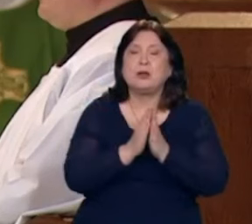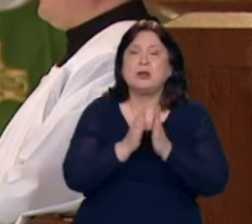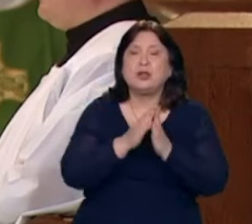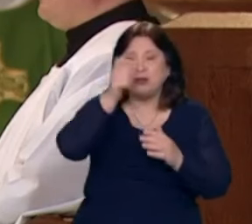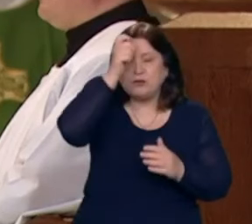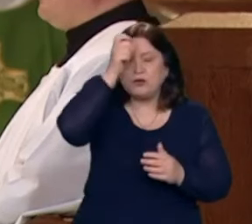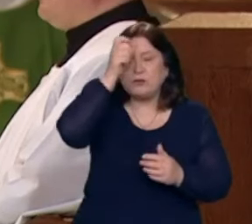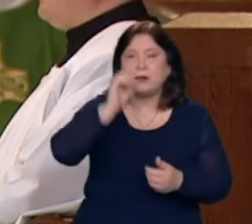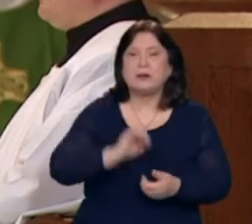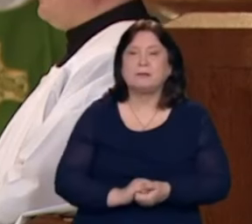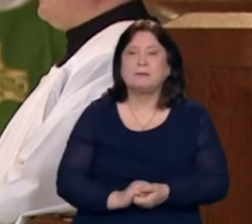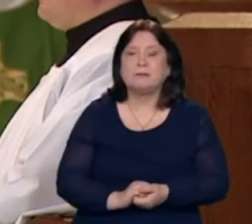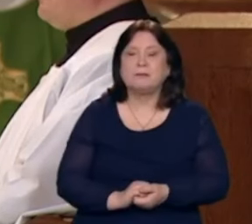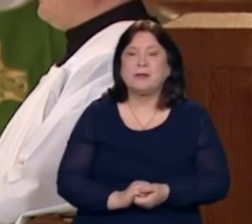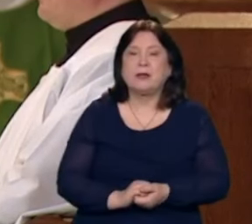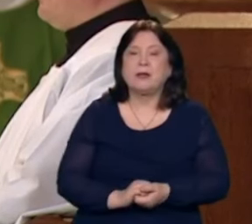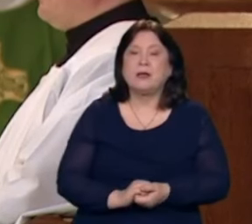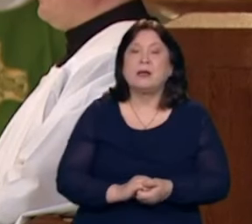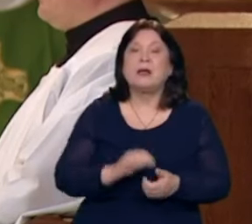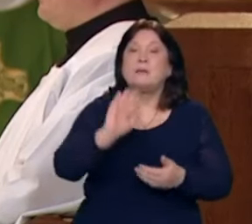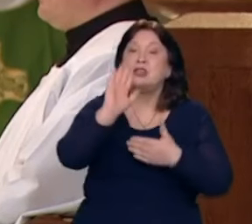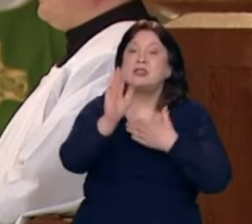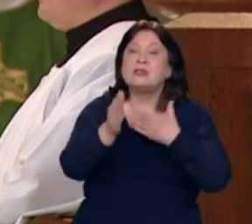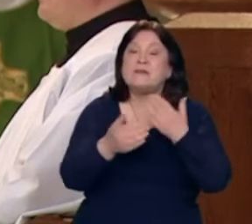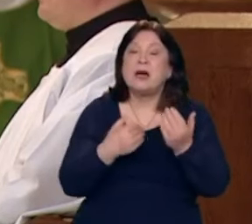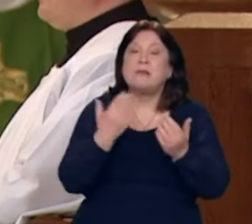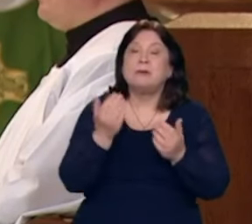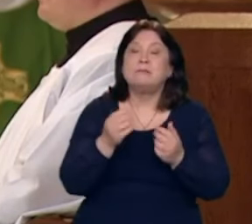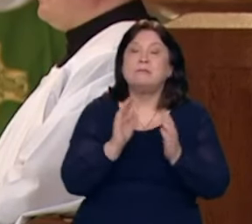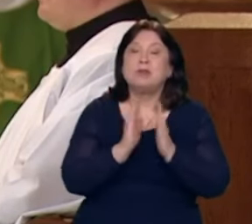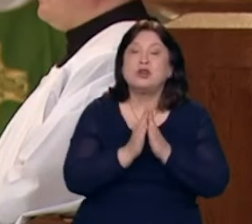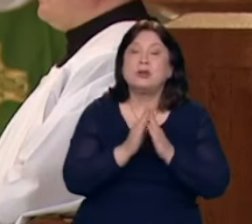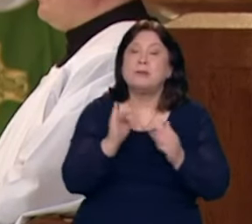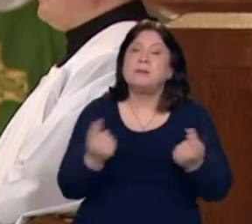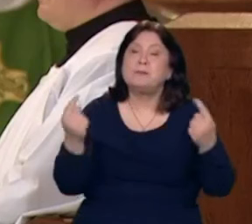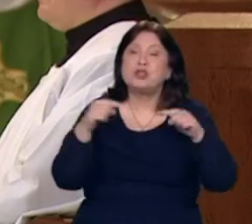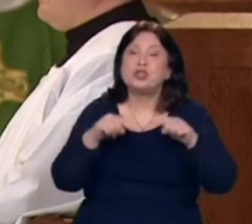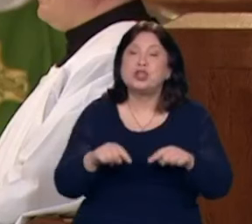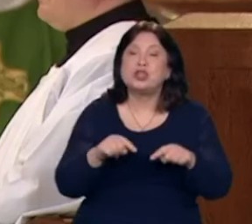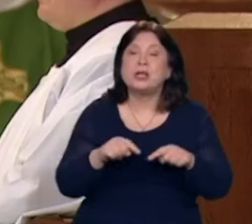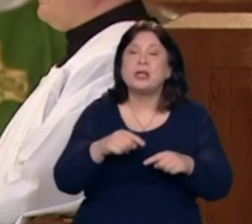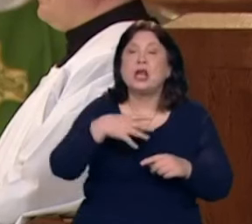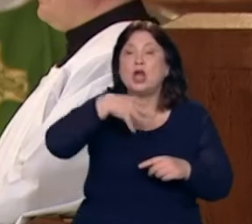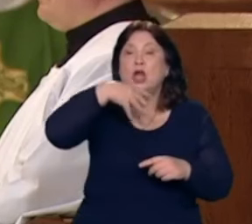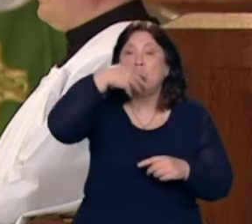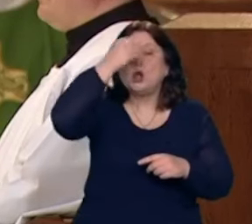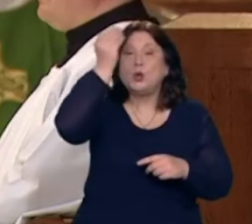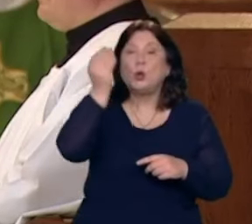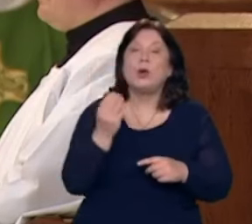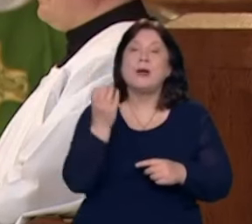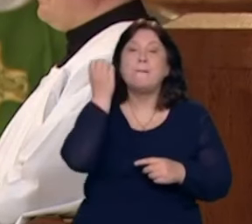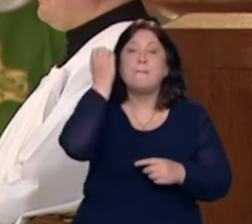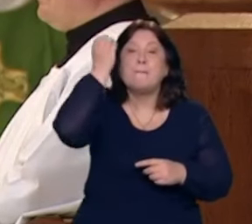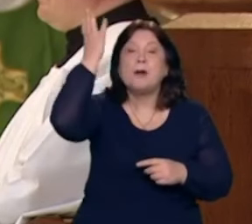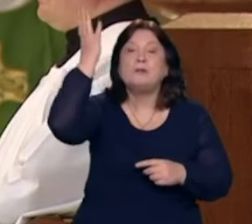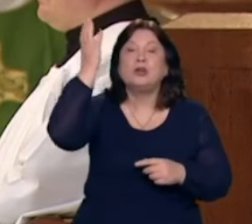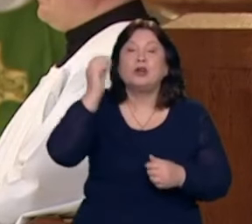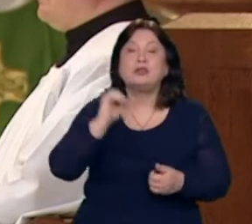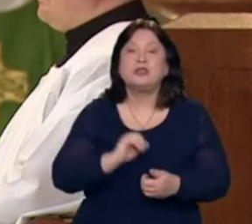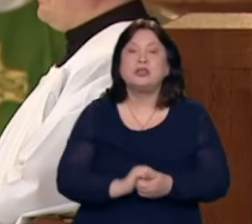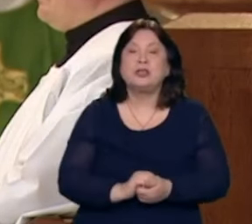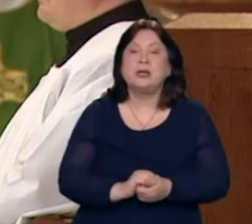modlitwy przyzywa ją i przyszedł na mnie duch mądrości